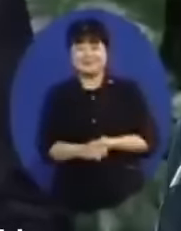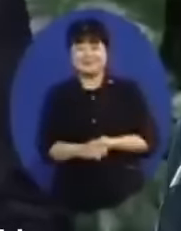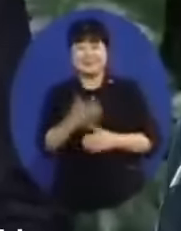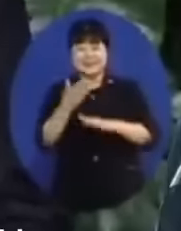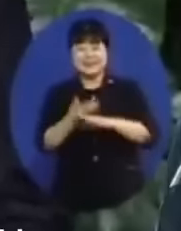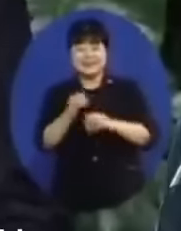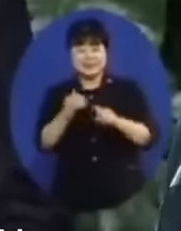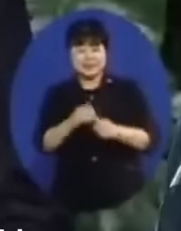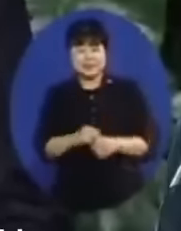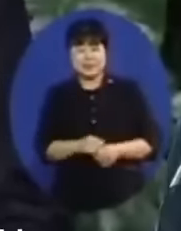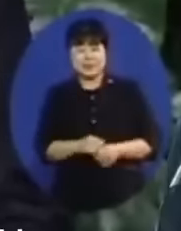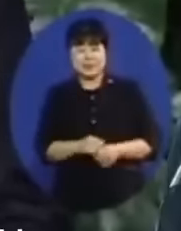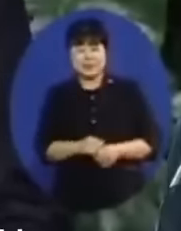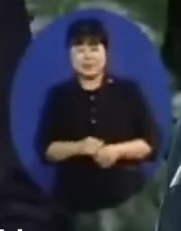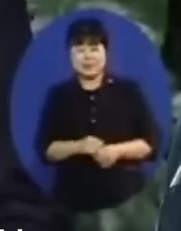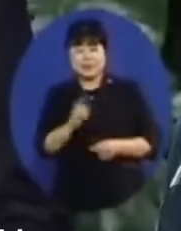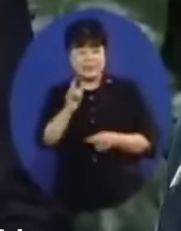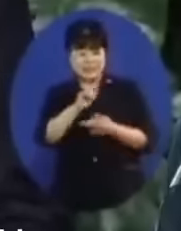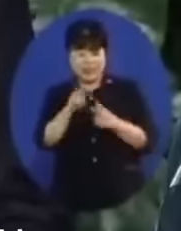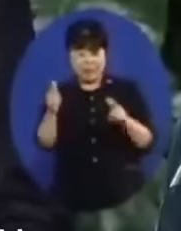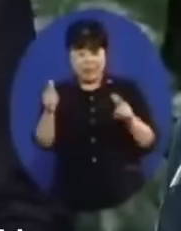다른 사람으로 취급하지 않고